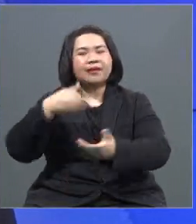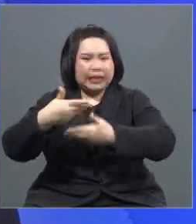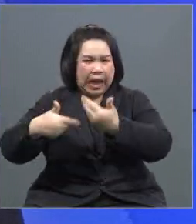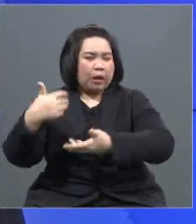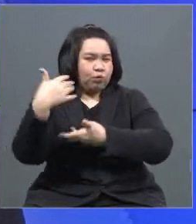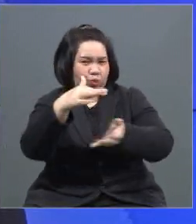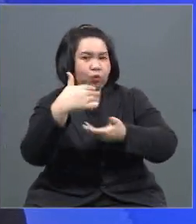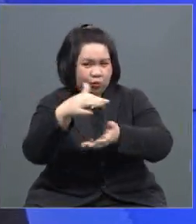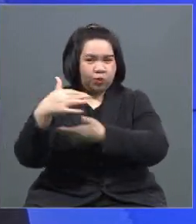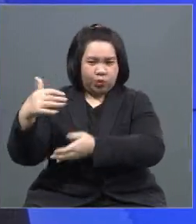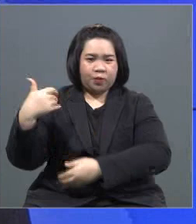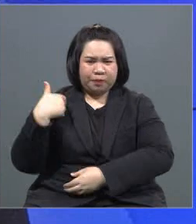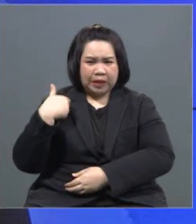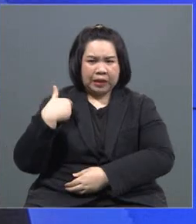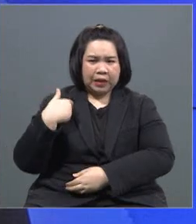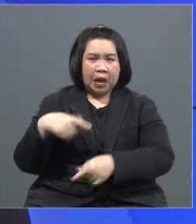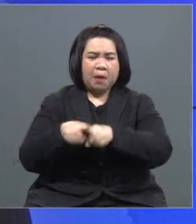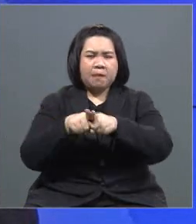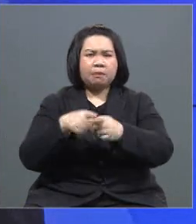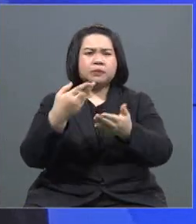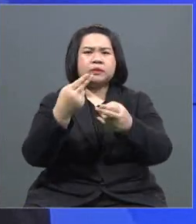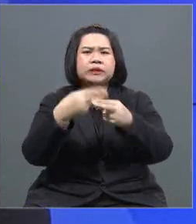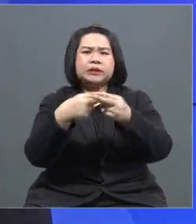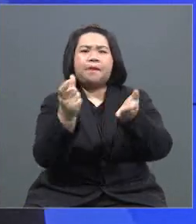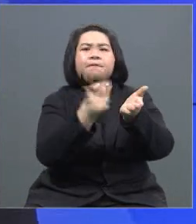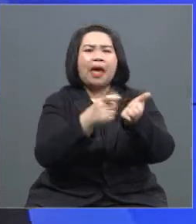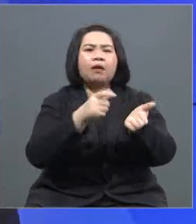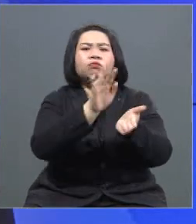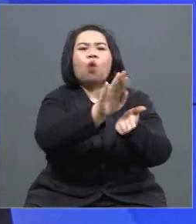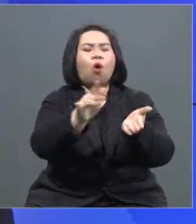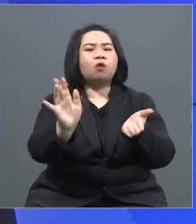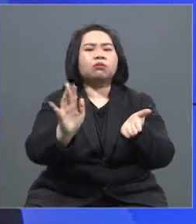งอยู่แล้วเอาไม่ต้องติดยี่ห้อบ้านทองหยอดก็ได้ซื้อแล้วเอาไปติดยี่ห้อตัวเองก็ได้ค่ะ